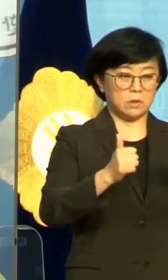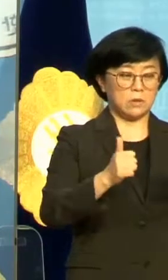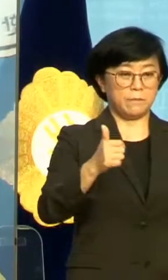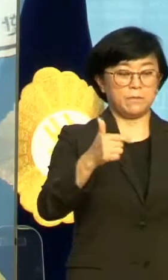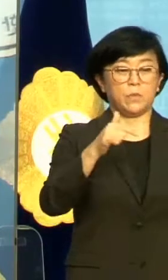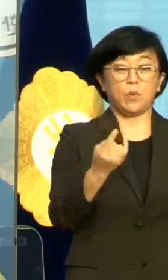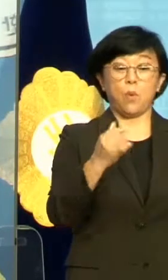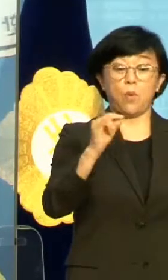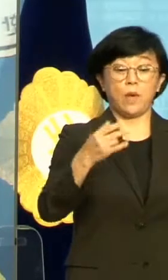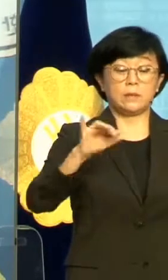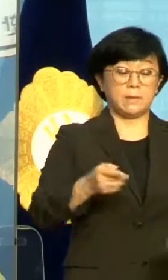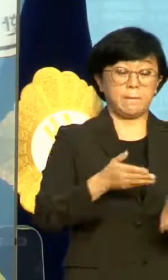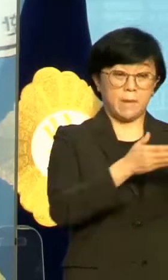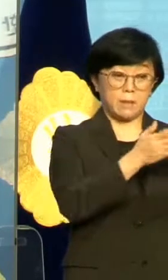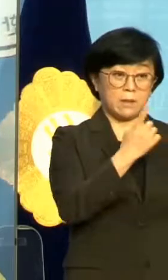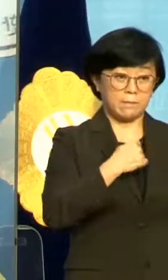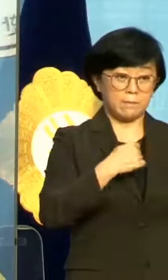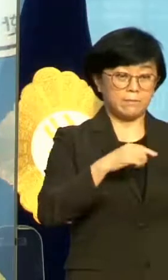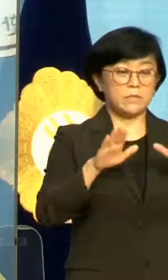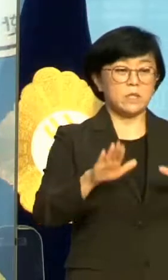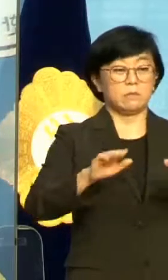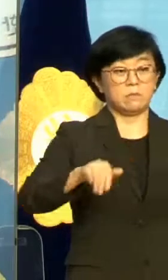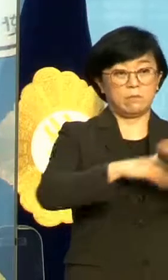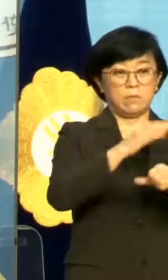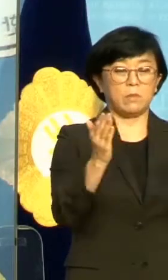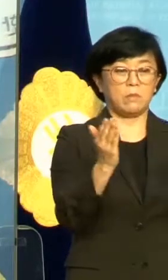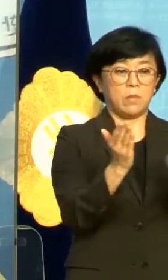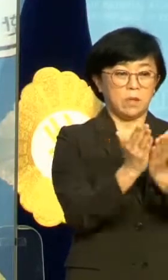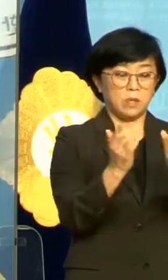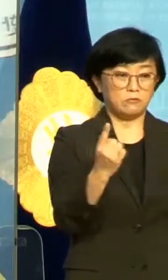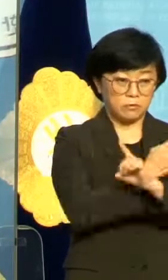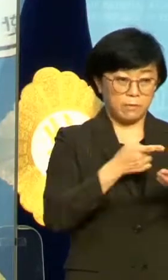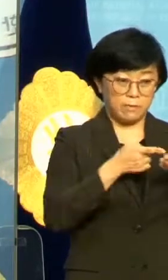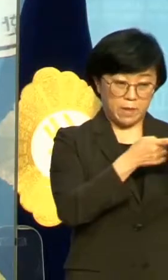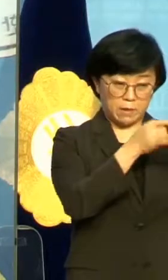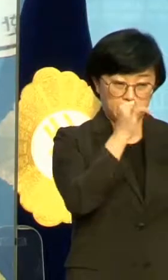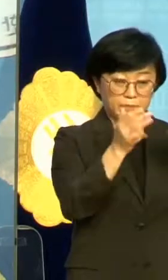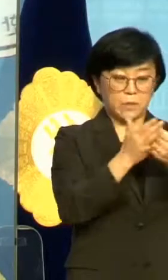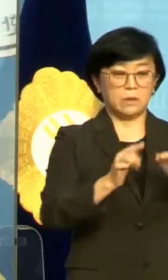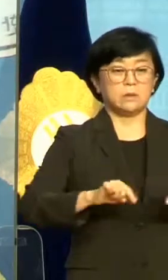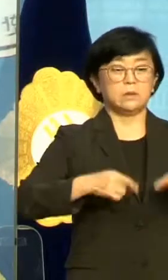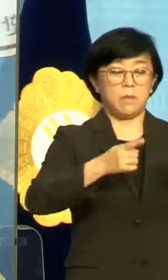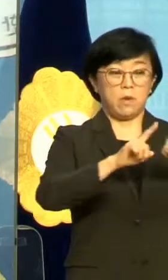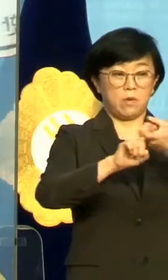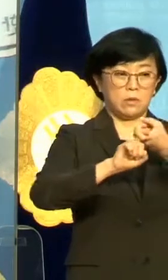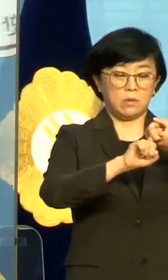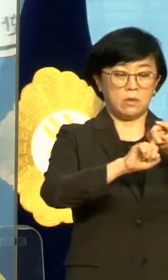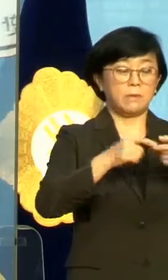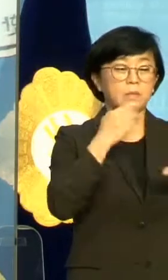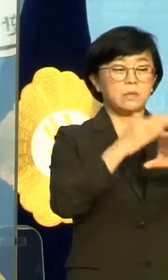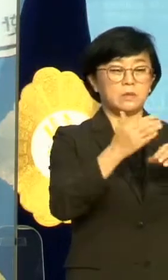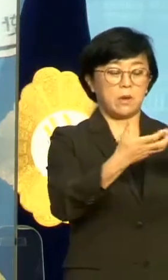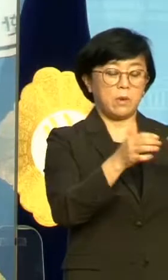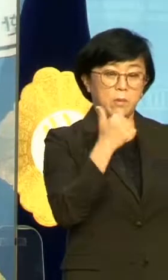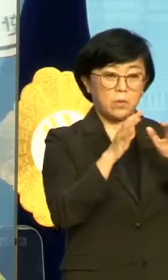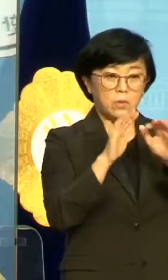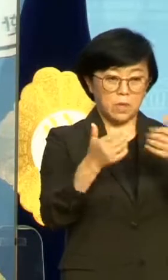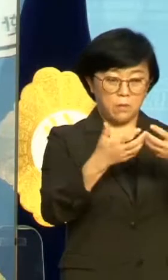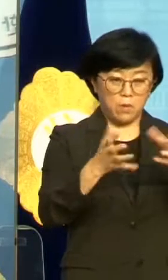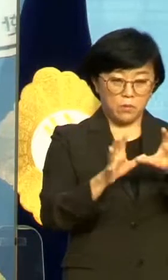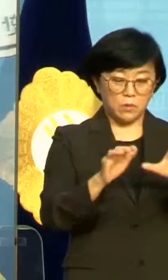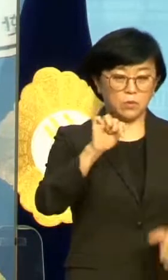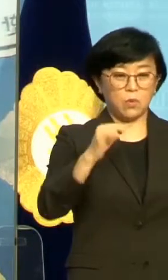발휘했던 법안을 현재 상황에 맞게 수정 주문한 것으로 참여연대와 민주사회를 위한 변호사 모임 고도의